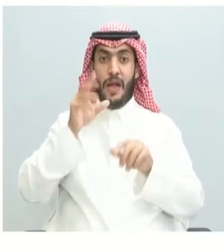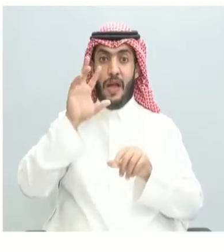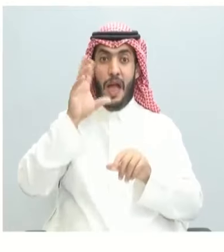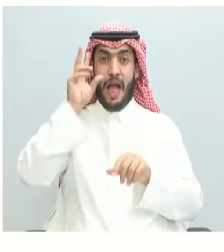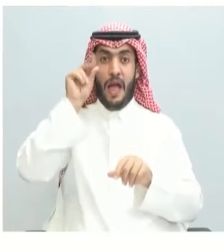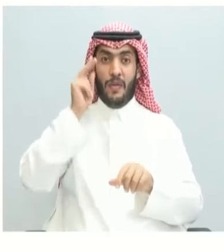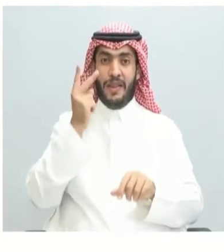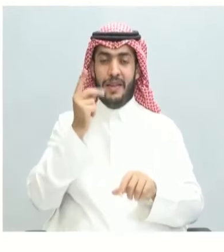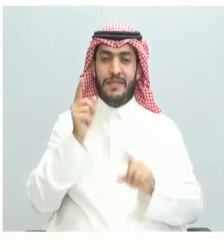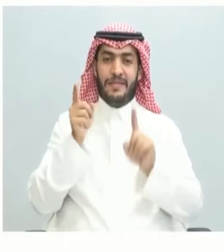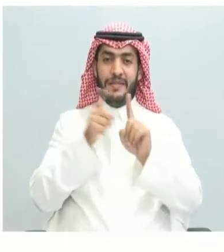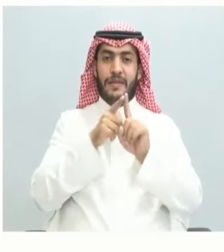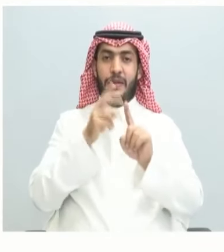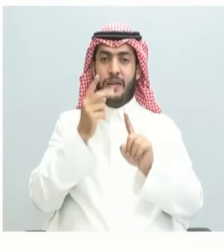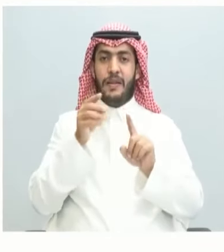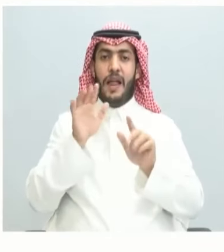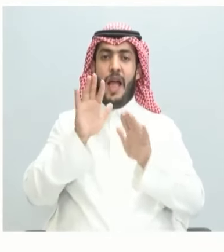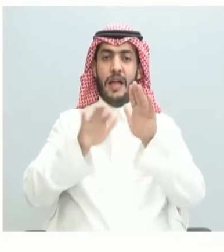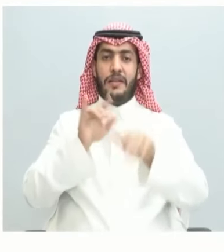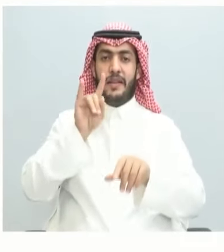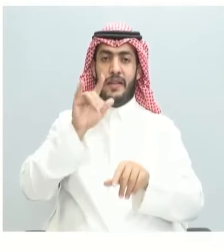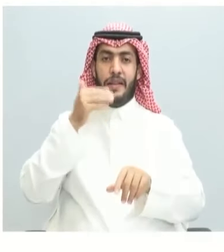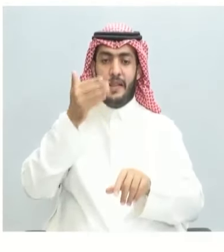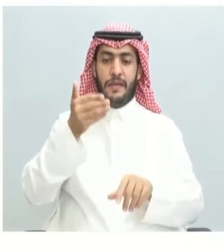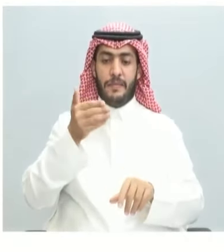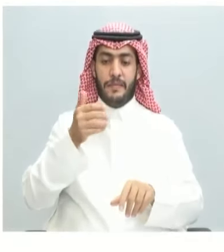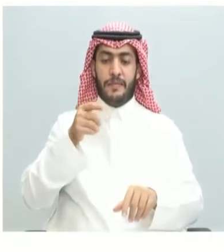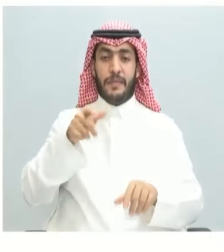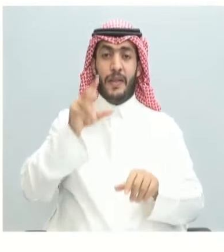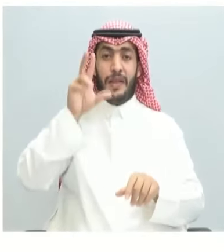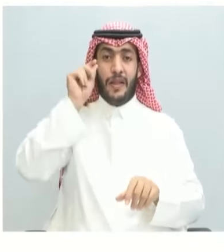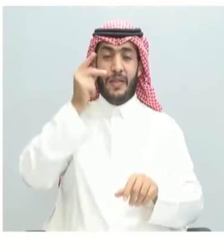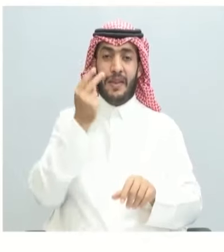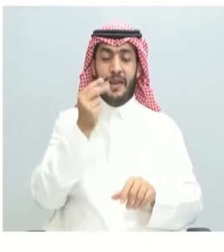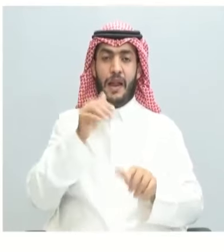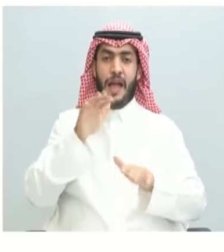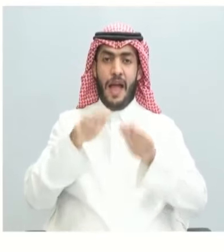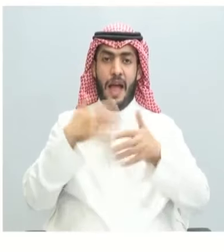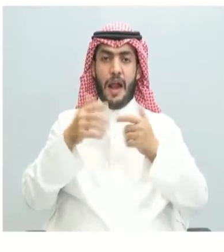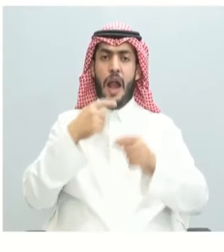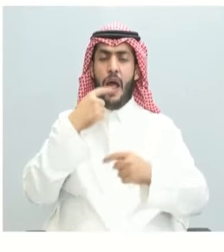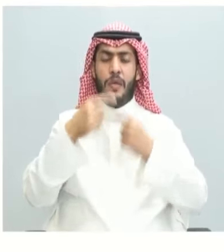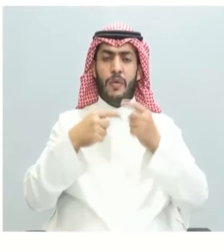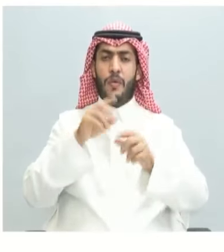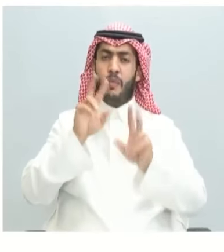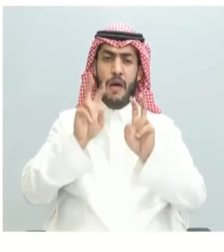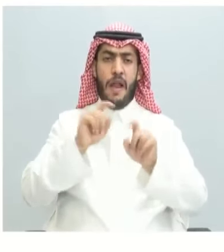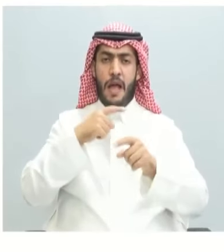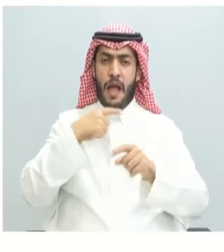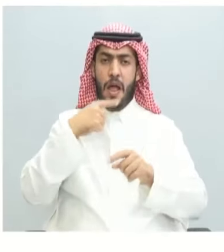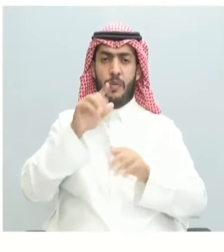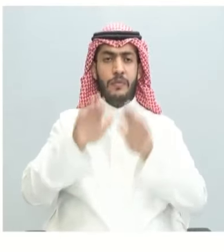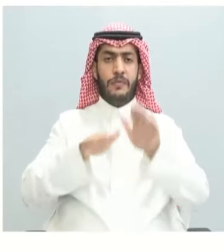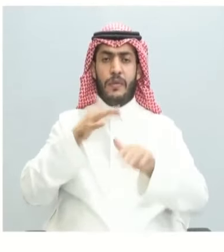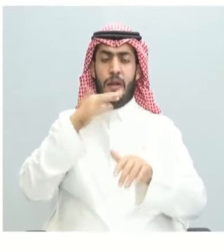تتحرك عش خطوات للامام طيب اجعل القطه اثنين تتحرك باستمرار ولا تتوقف عن